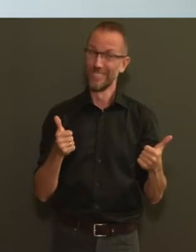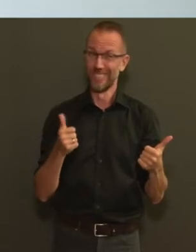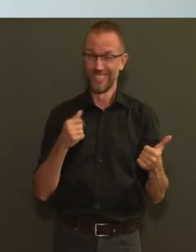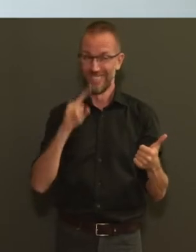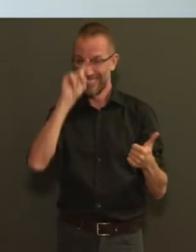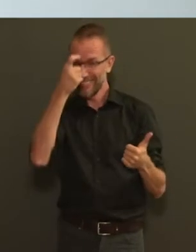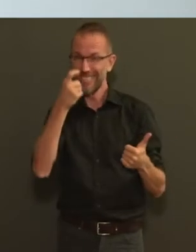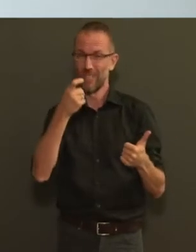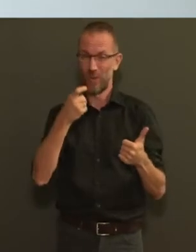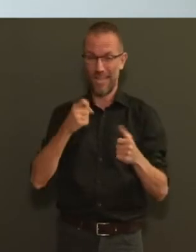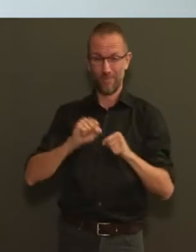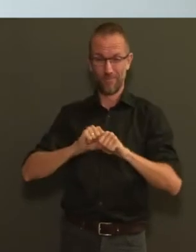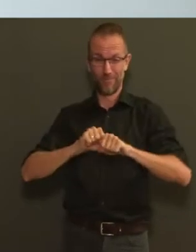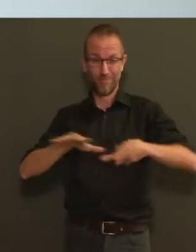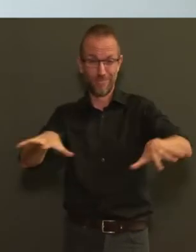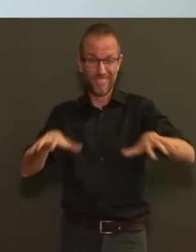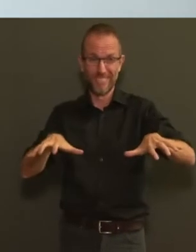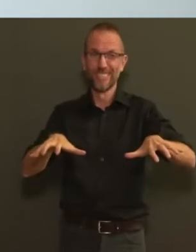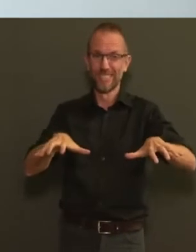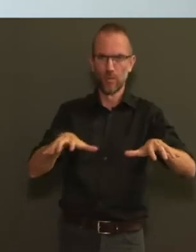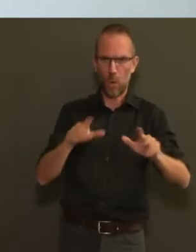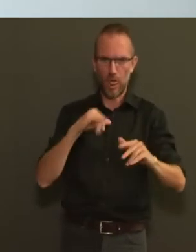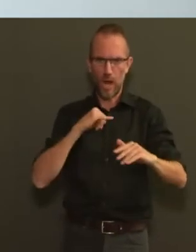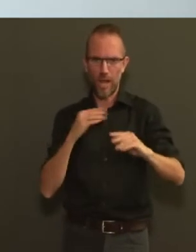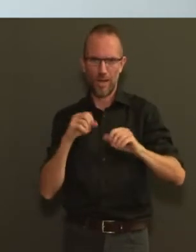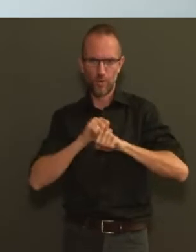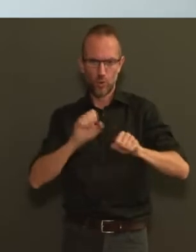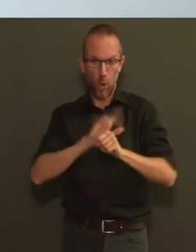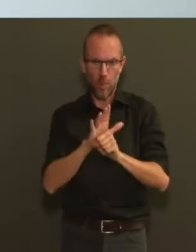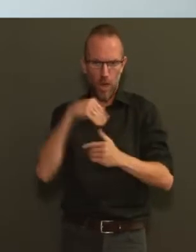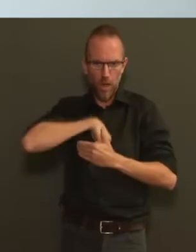complexe, puisque c'est un ennemi totalement invisible à ce moment-là.